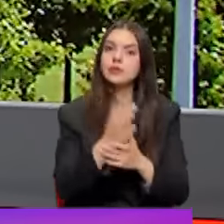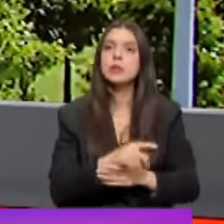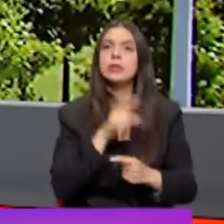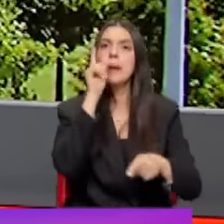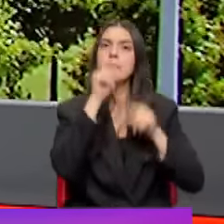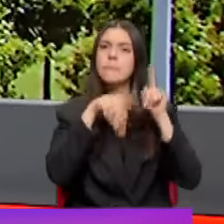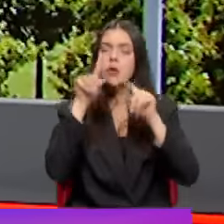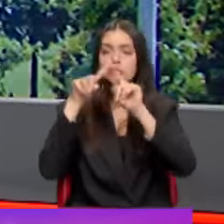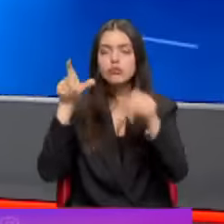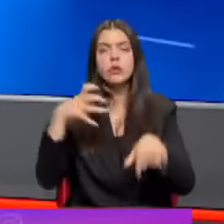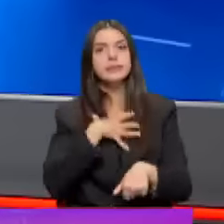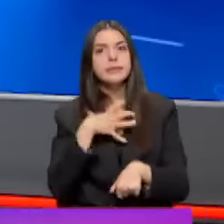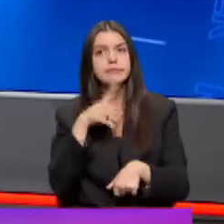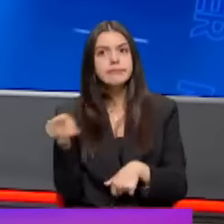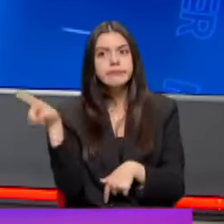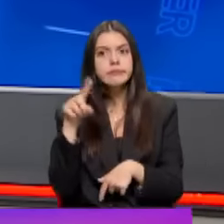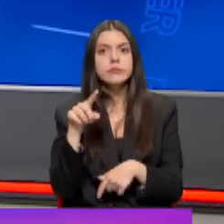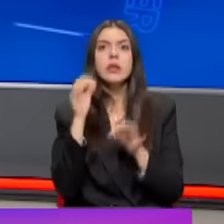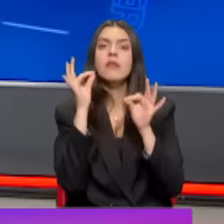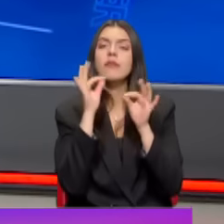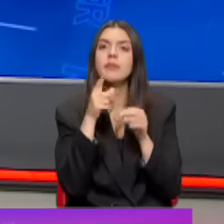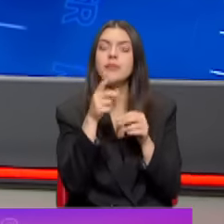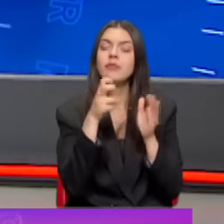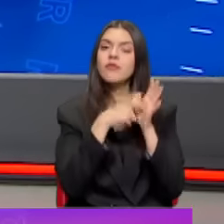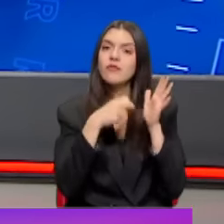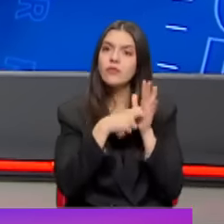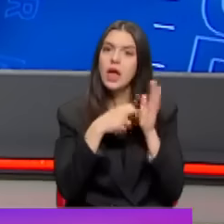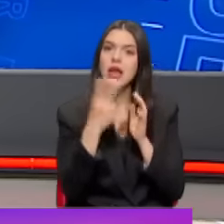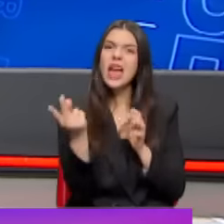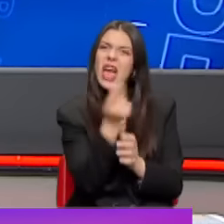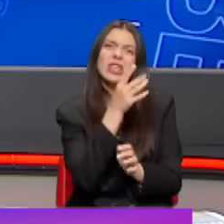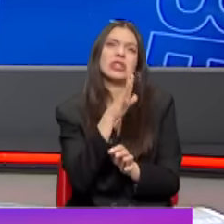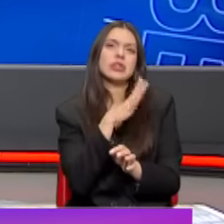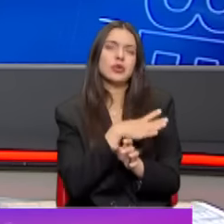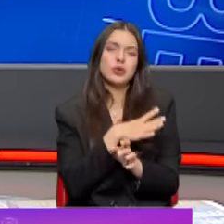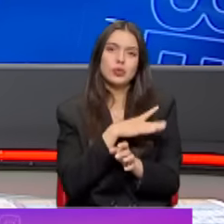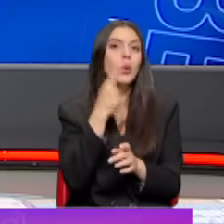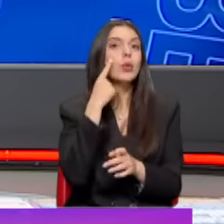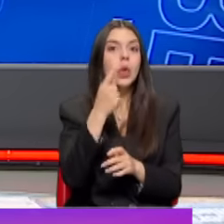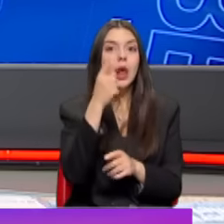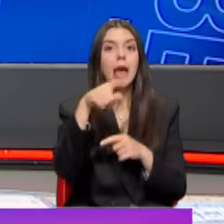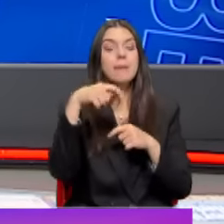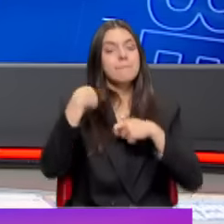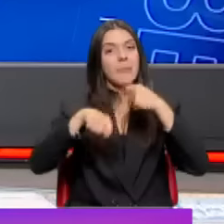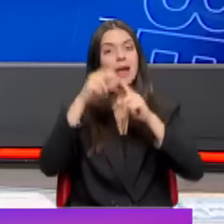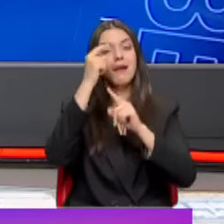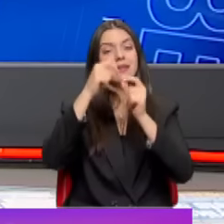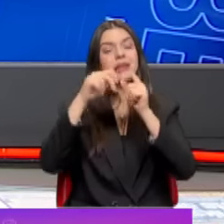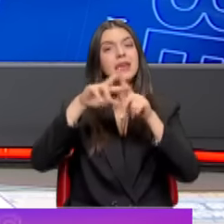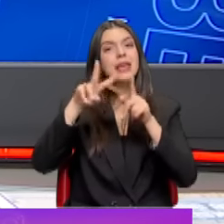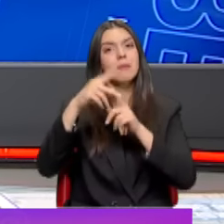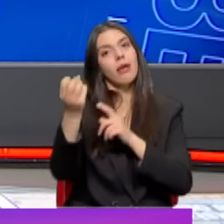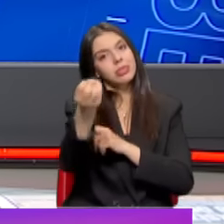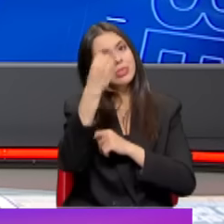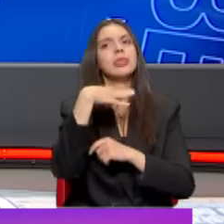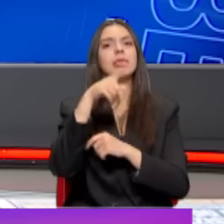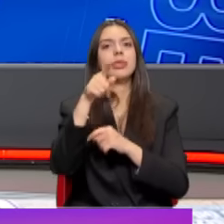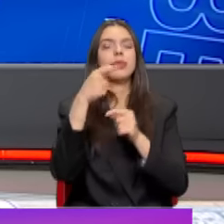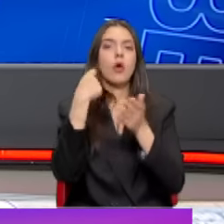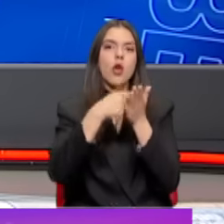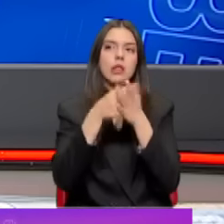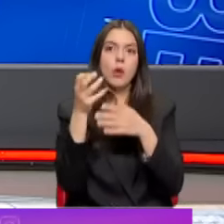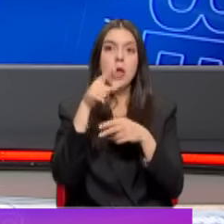esnaflar biliyorsunuz vergiden Kaçmak için iban yoluyla ödeme alma yoluna gidiyor Mehmet Şimşek bir